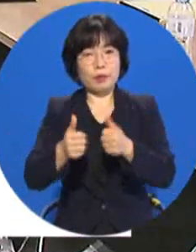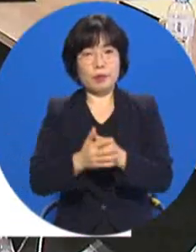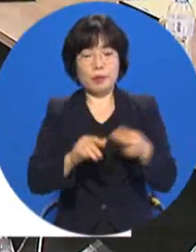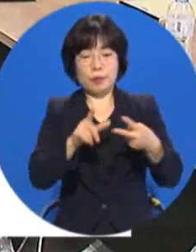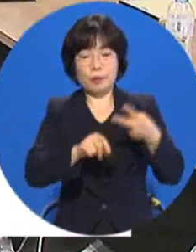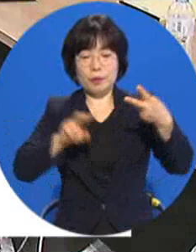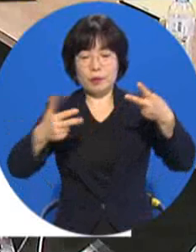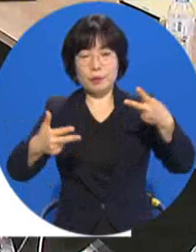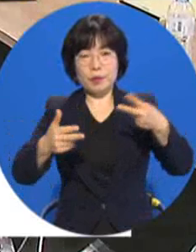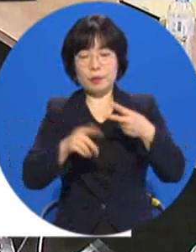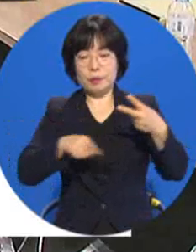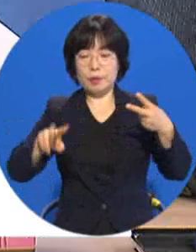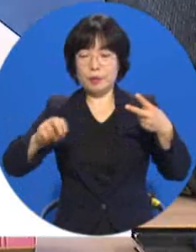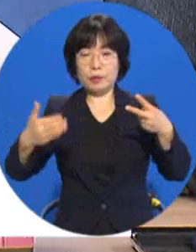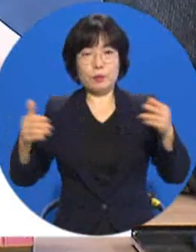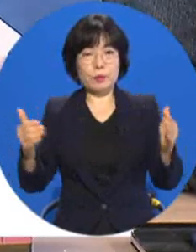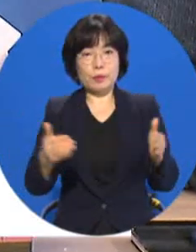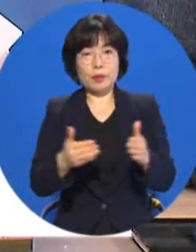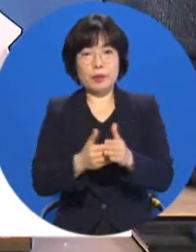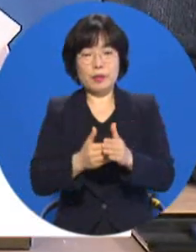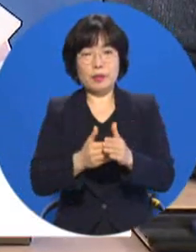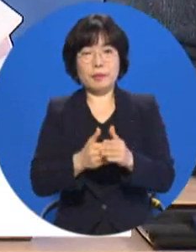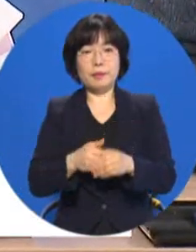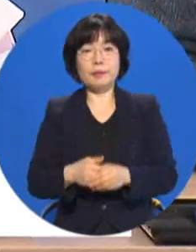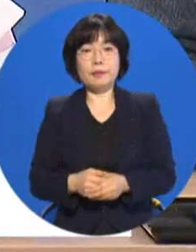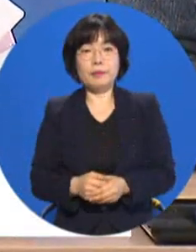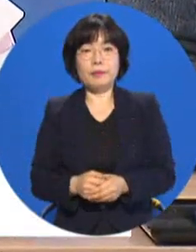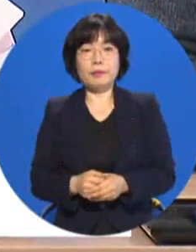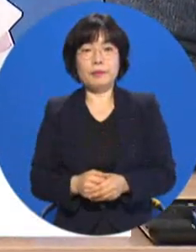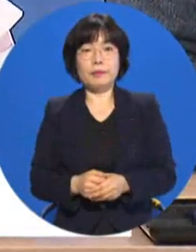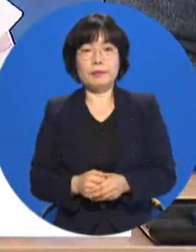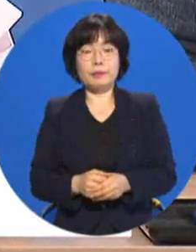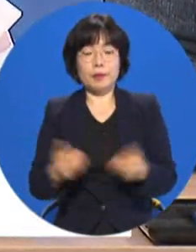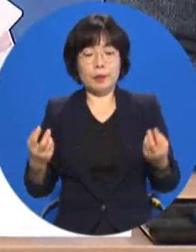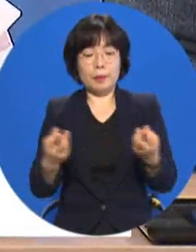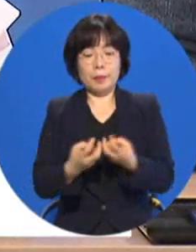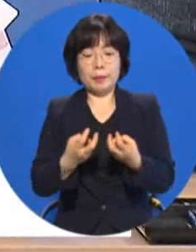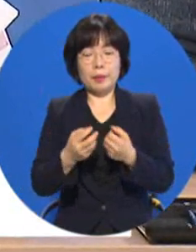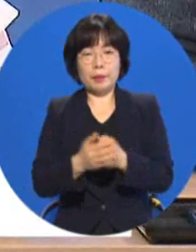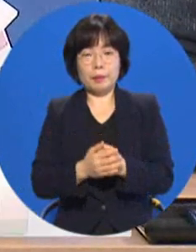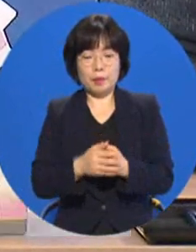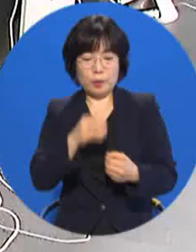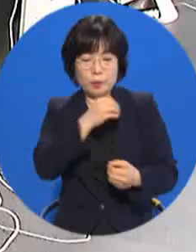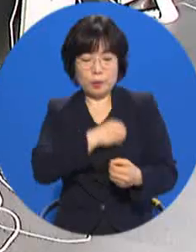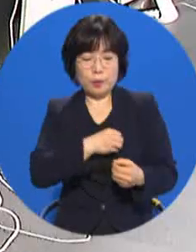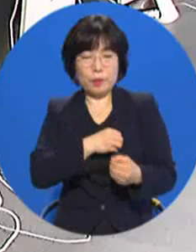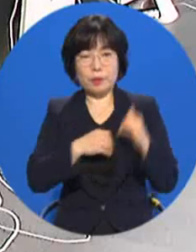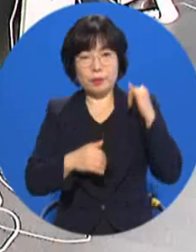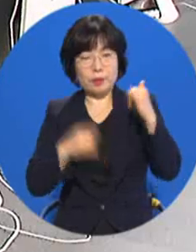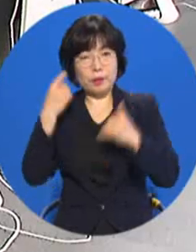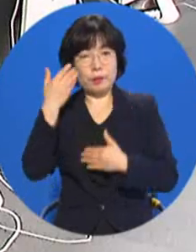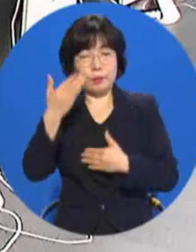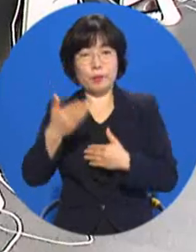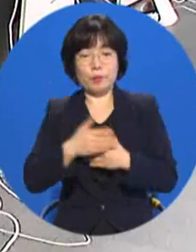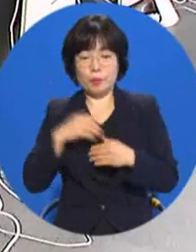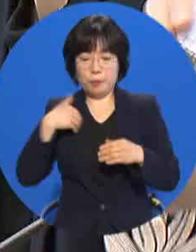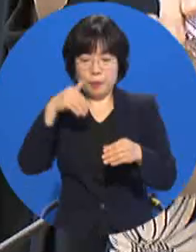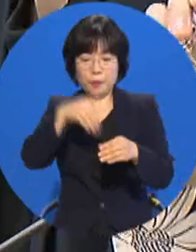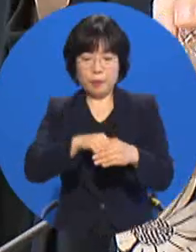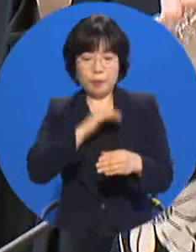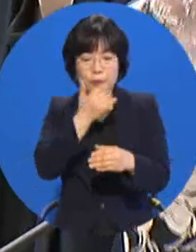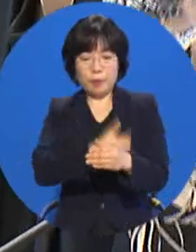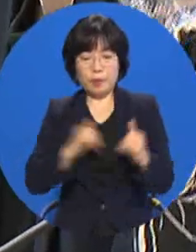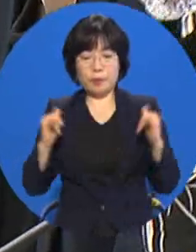오는 27일부터 29일까지 실시한다고 밝혔습니다. 이번 경선은 권리당원 전화 투표와 일반